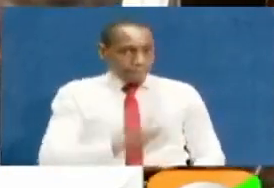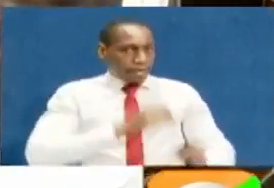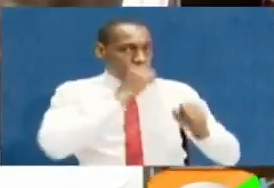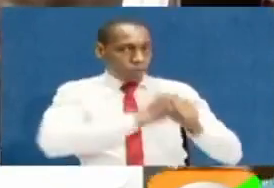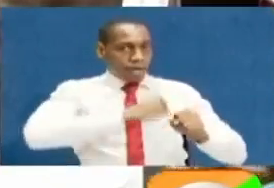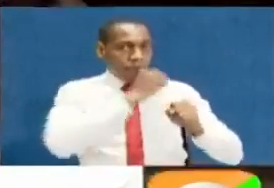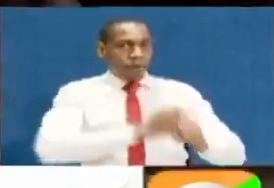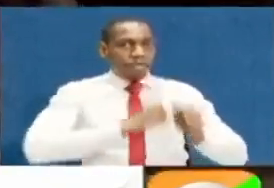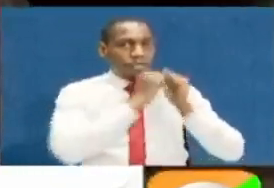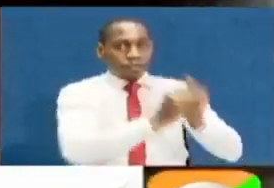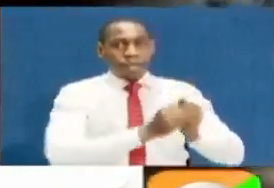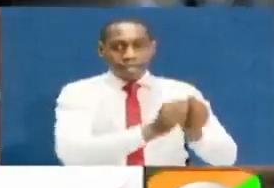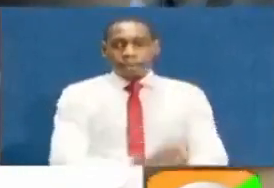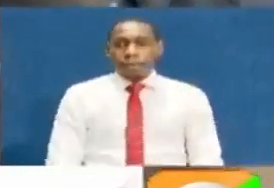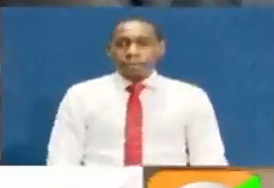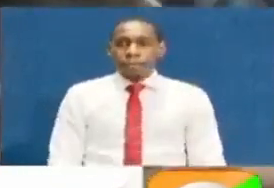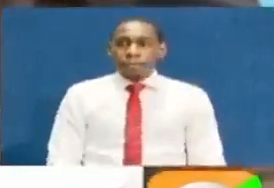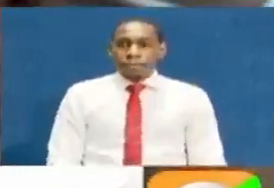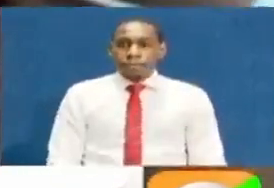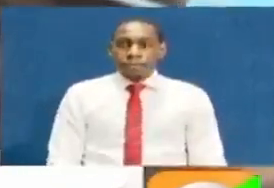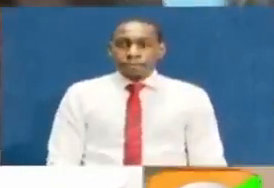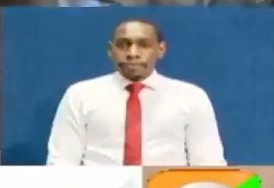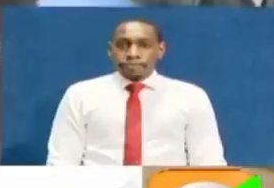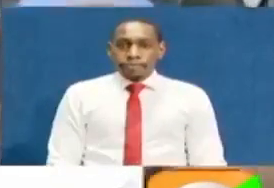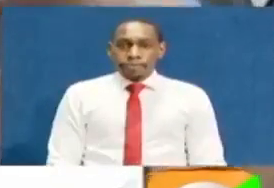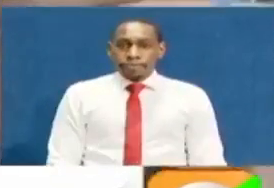governor tutafanya kazi pamoja. Nimrod Taabu, Runinga Citizen.